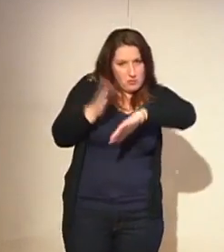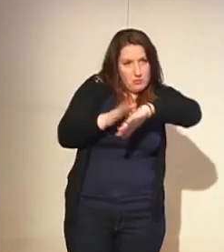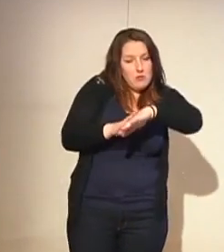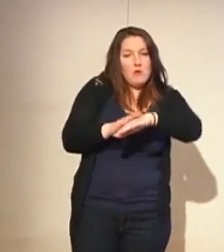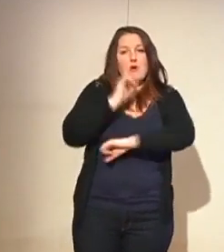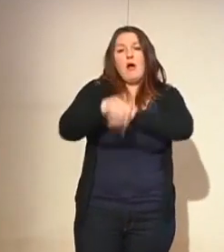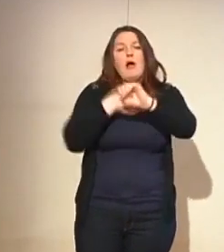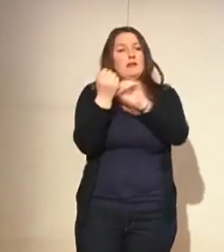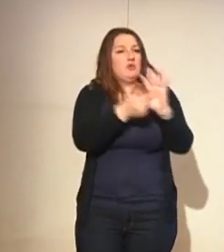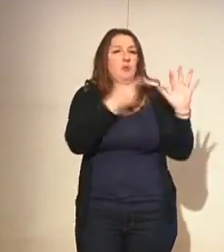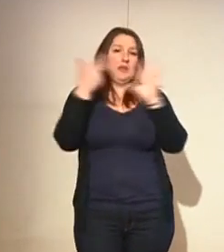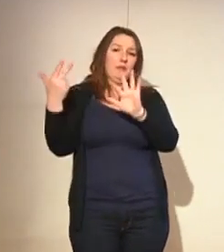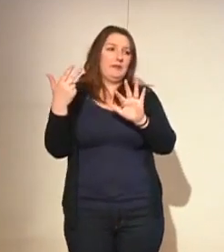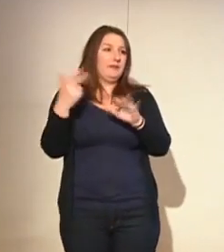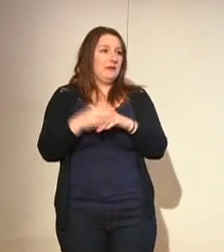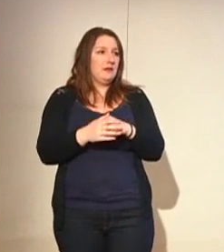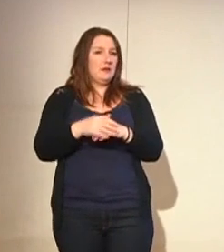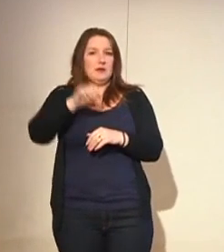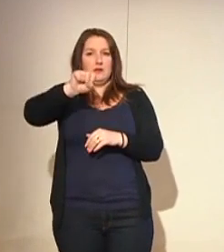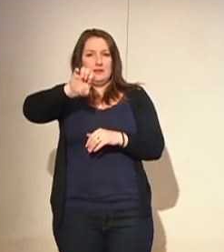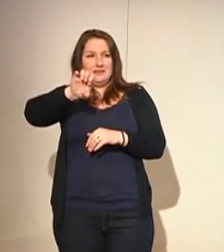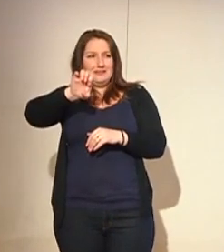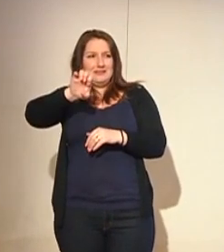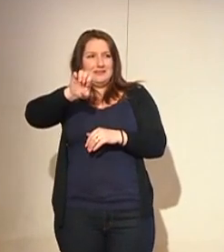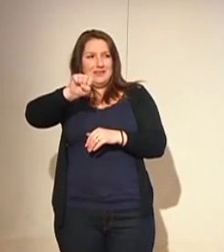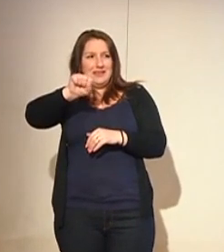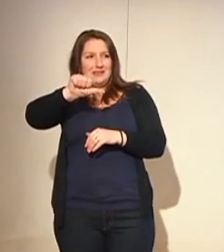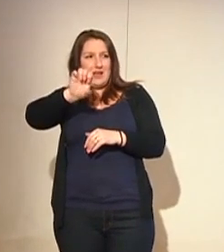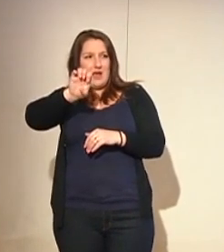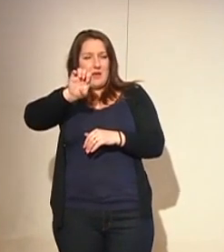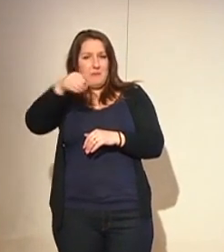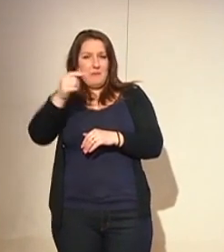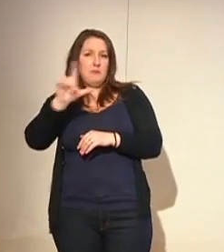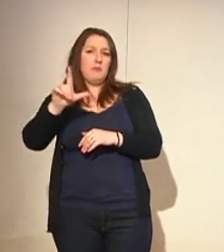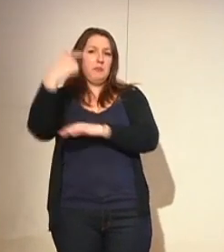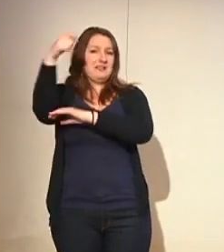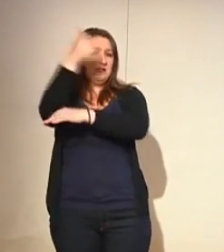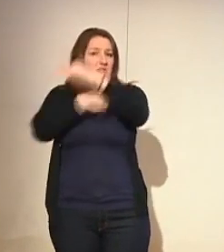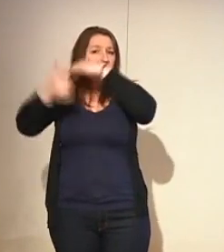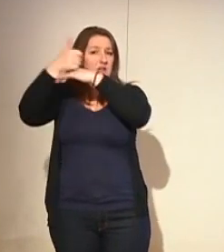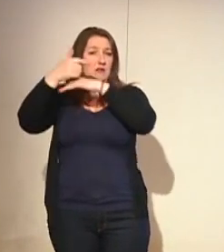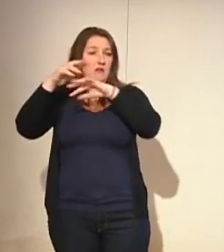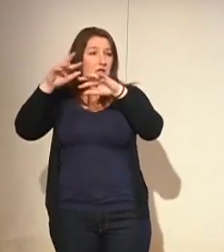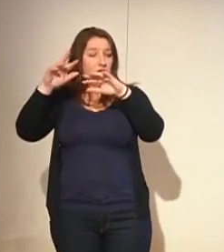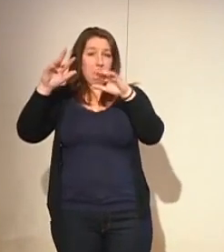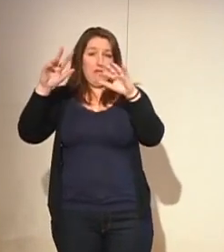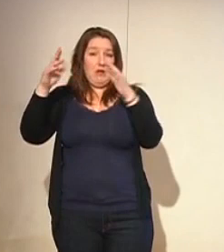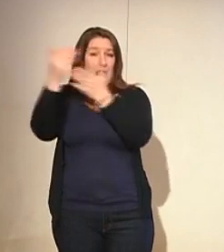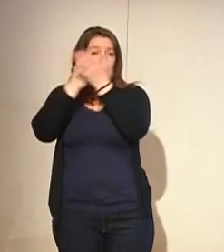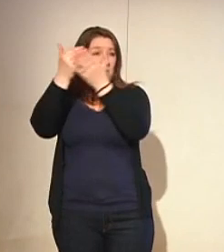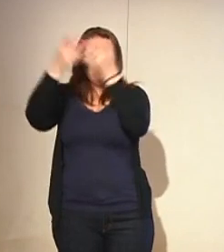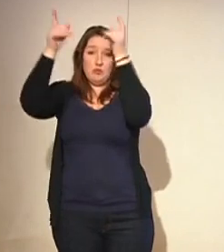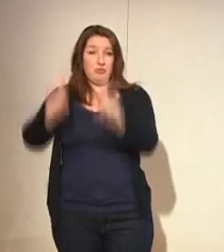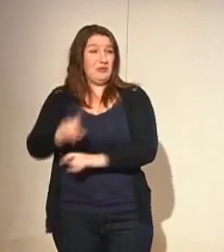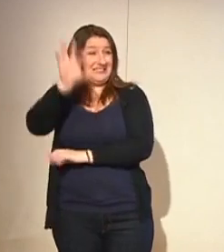rémunérations des présidences de Sem ont été baissé de l'ordre de 50 % certaines vice-présidences de Sem qui existaient ont été